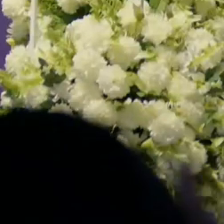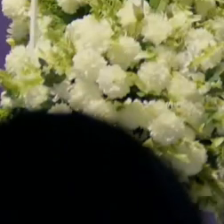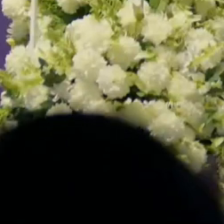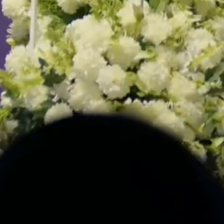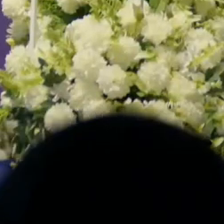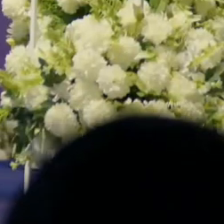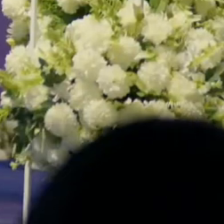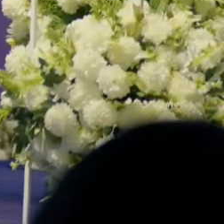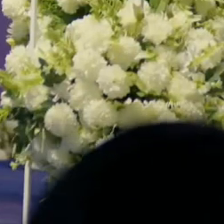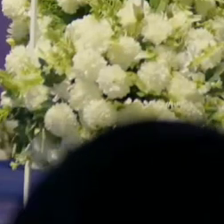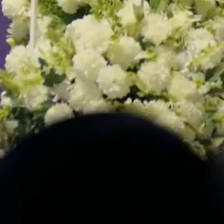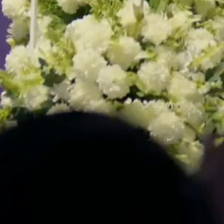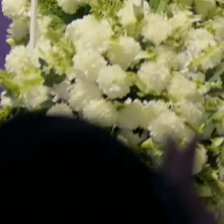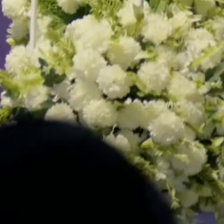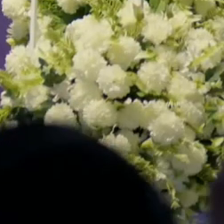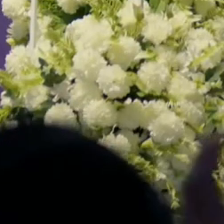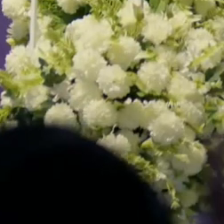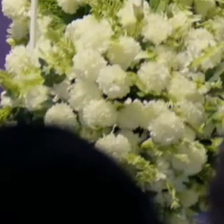Merci beaucoup.